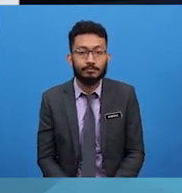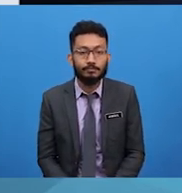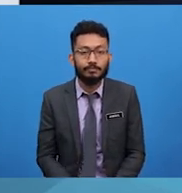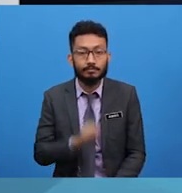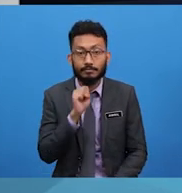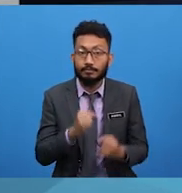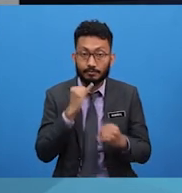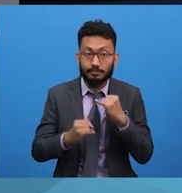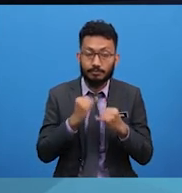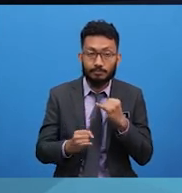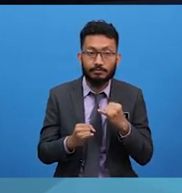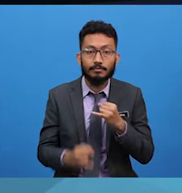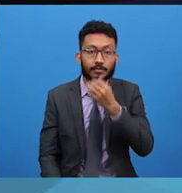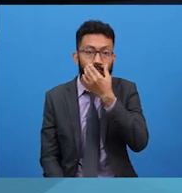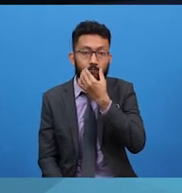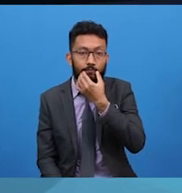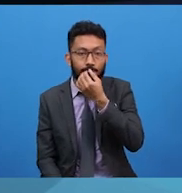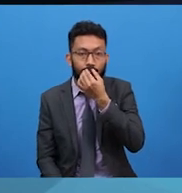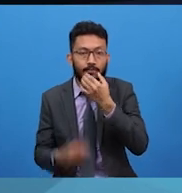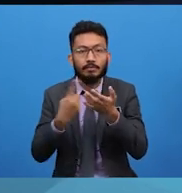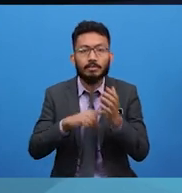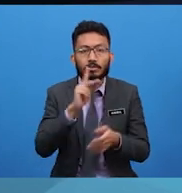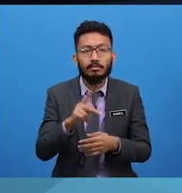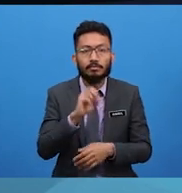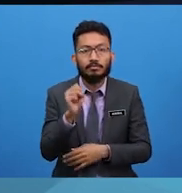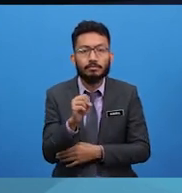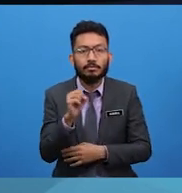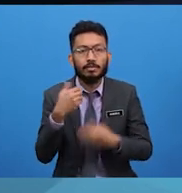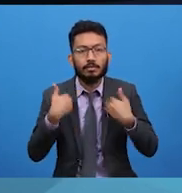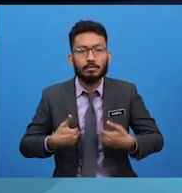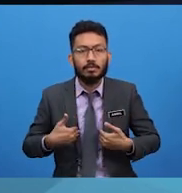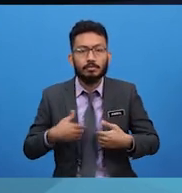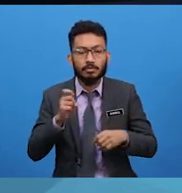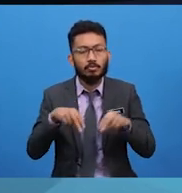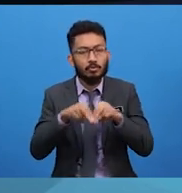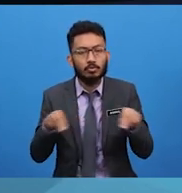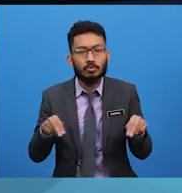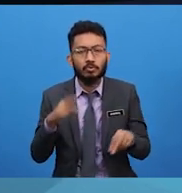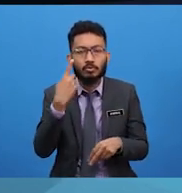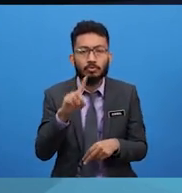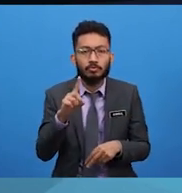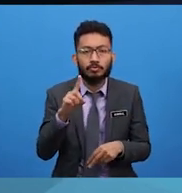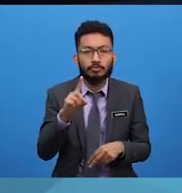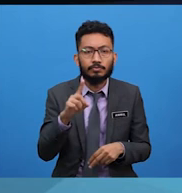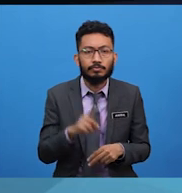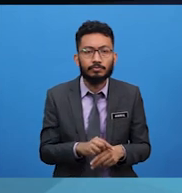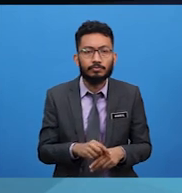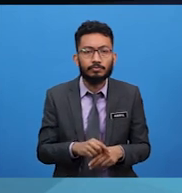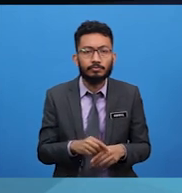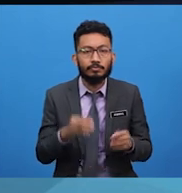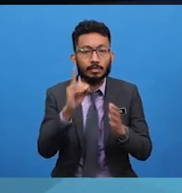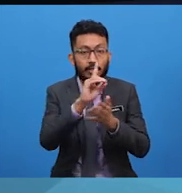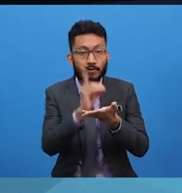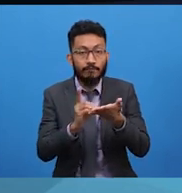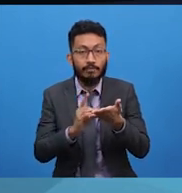Soalan terakhir. Apakah bahagian badan yang perlu diukur untuk mendraft pola bahagian badan hadapan dan